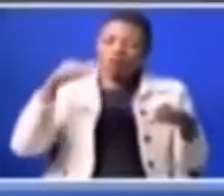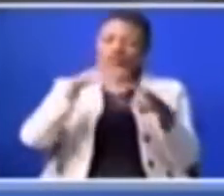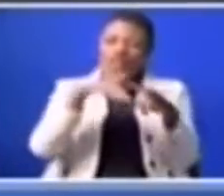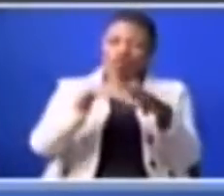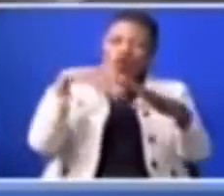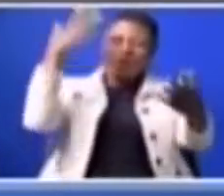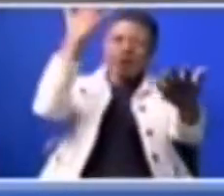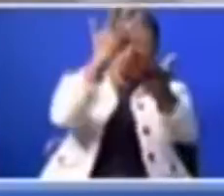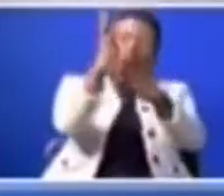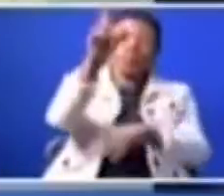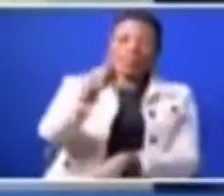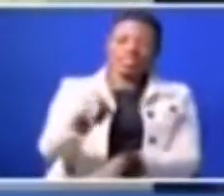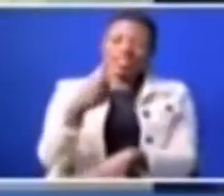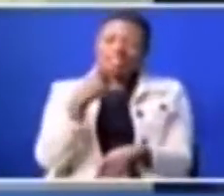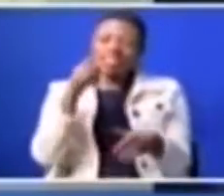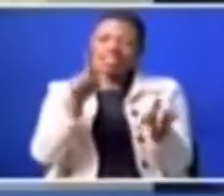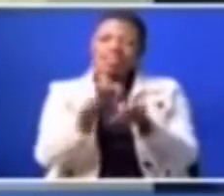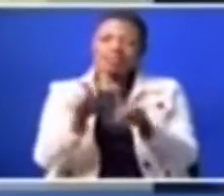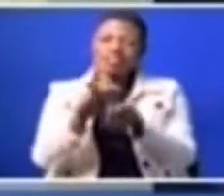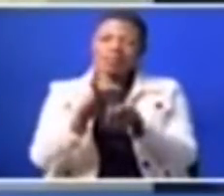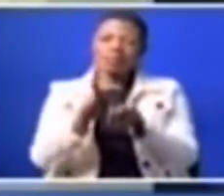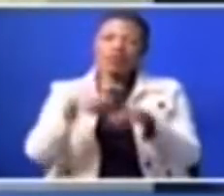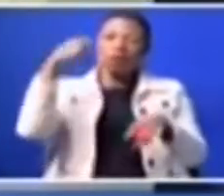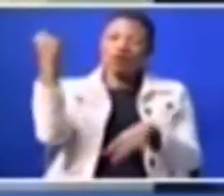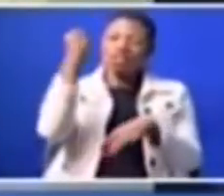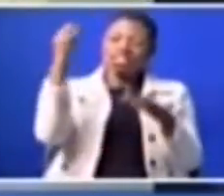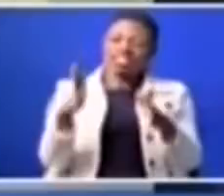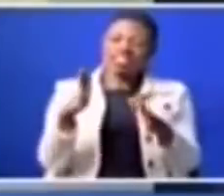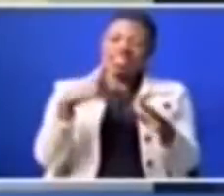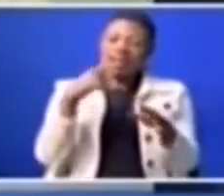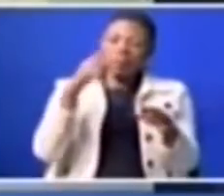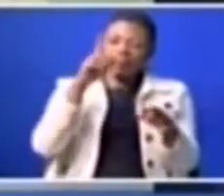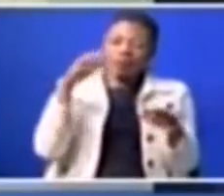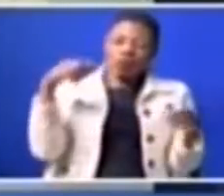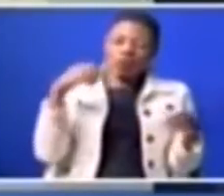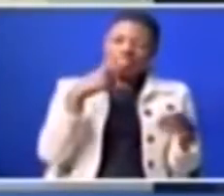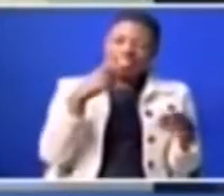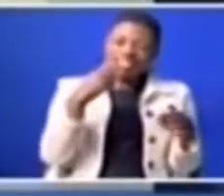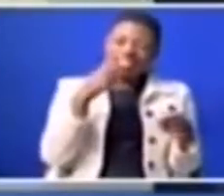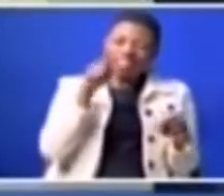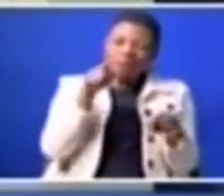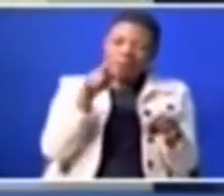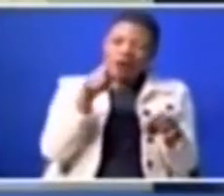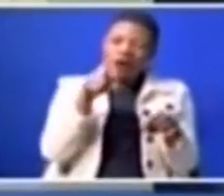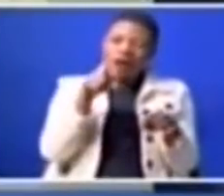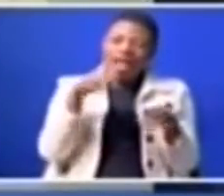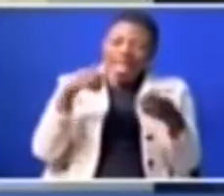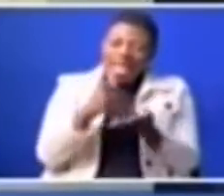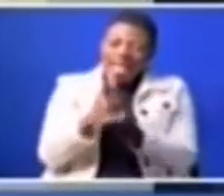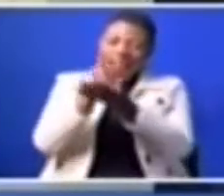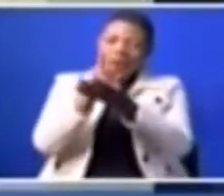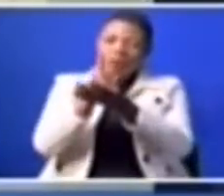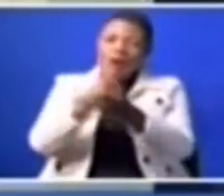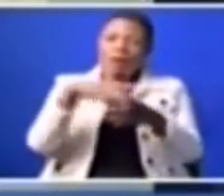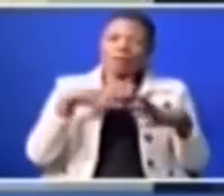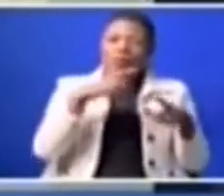kutiwa kizimbani, na akasema kwamba wanasiasa walikuwa kitajwa sana kuweza kutoa msukumo wao na pia kuweza kusaidia wale wauaji, na